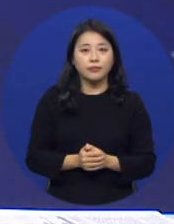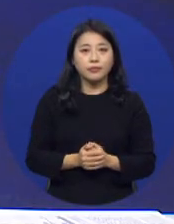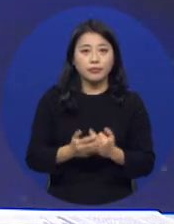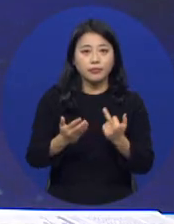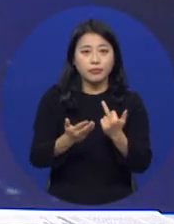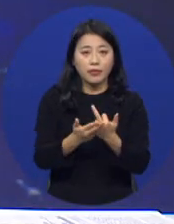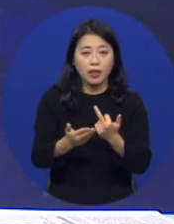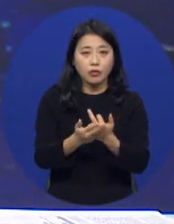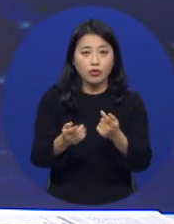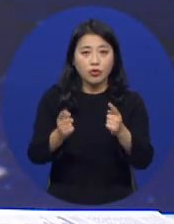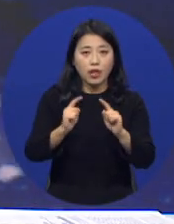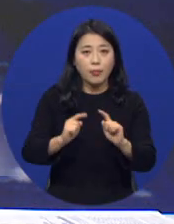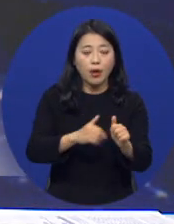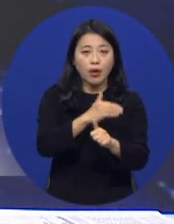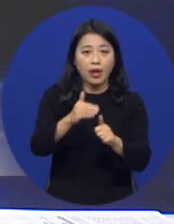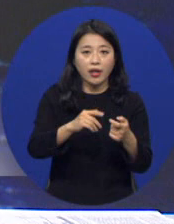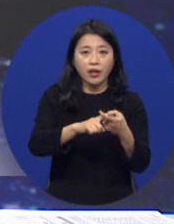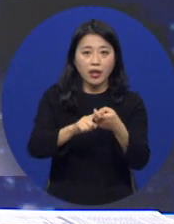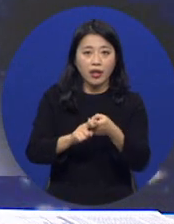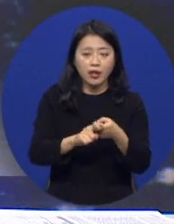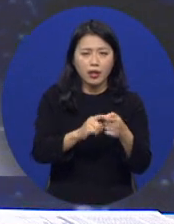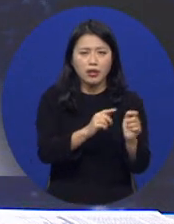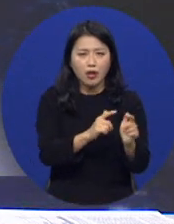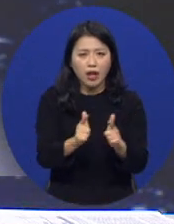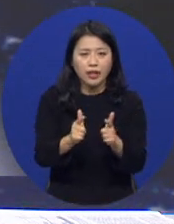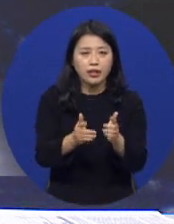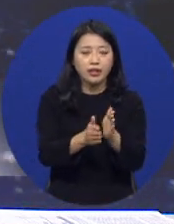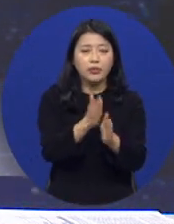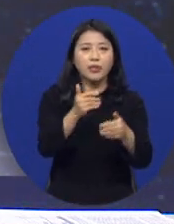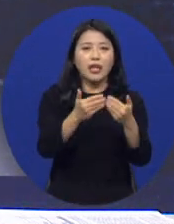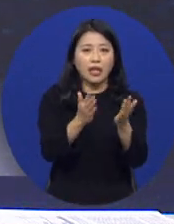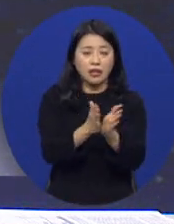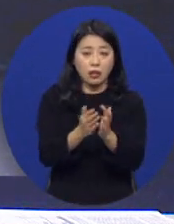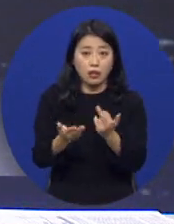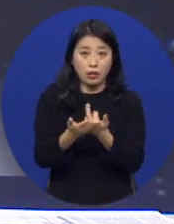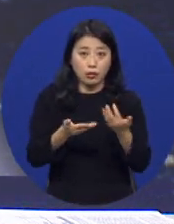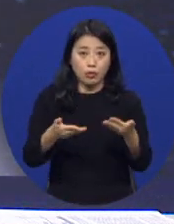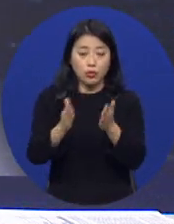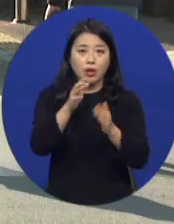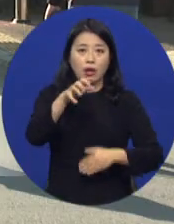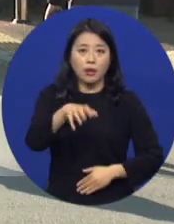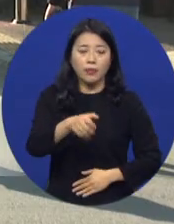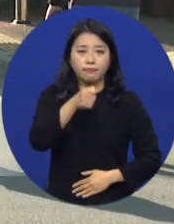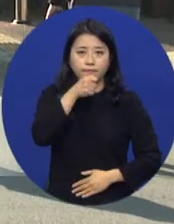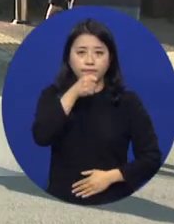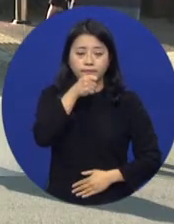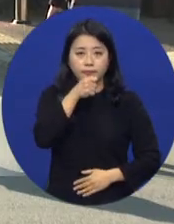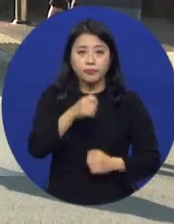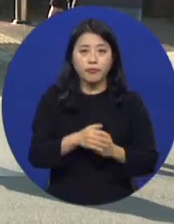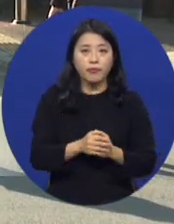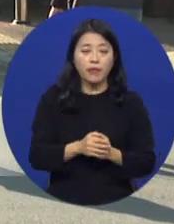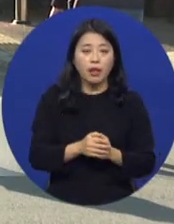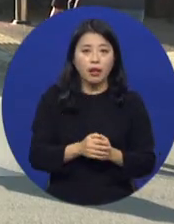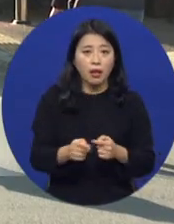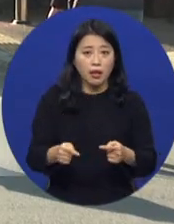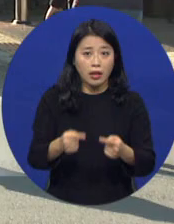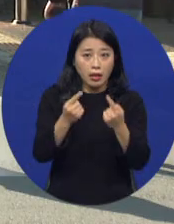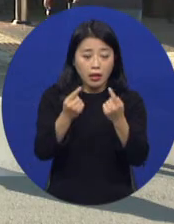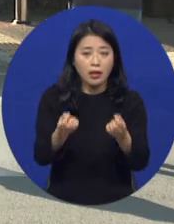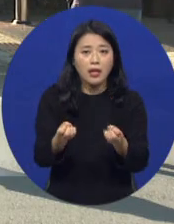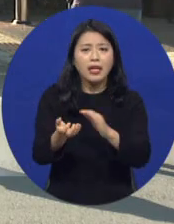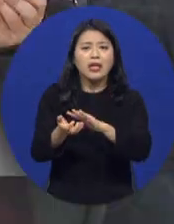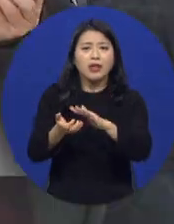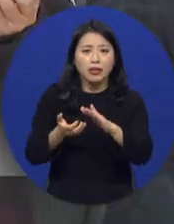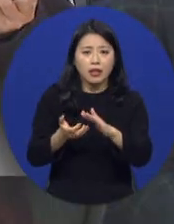제주 참여 환경연대 등 도난에 26개 시민사회단체는 제주도청 앞에서 기자회견을 열고 서울 전에 제주